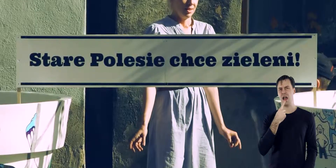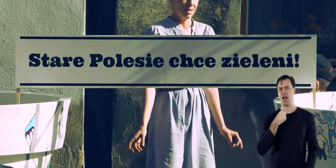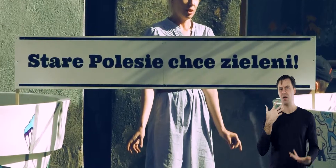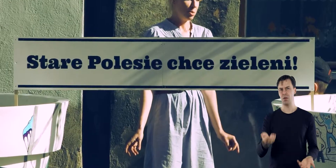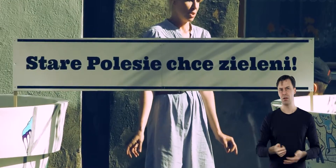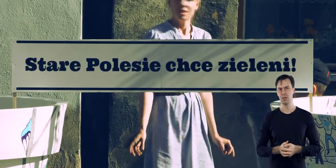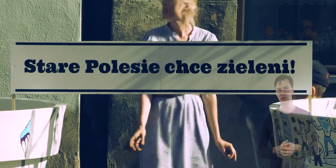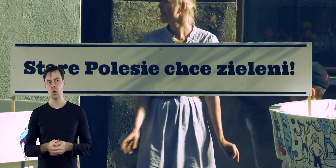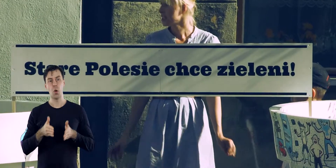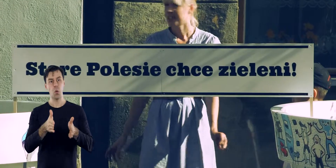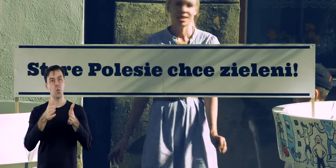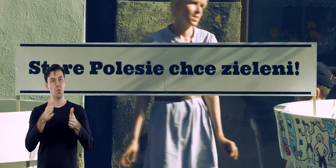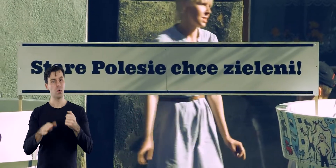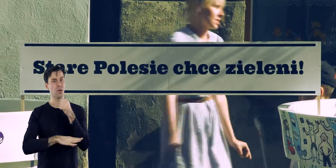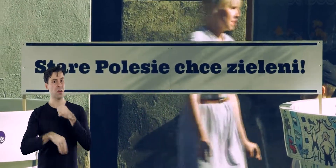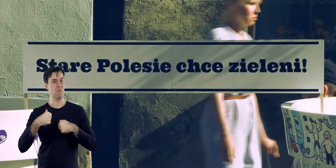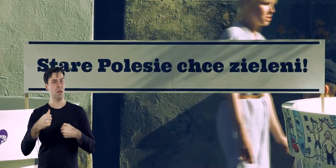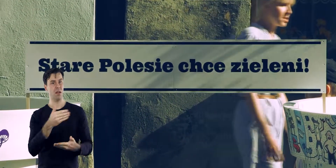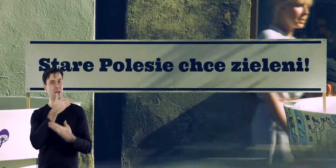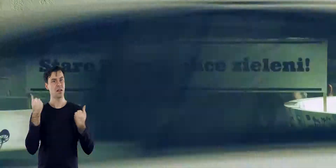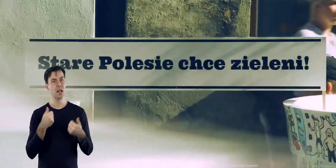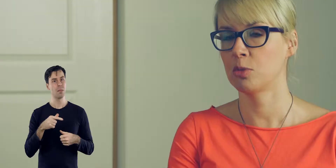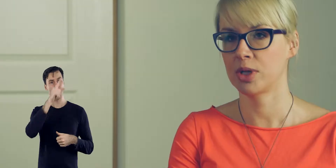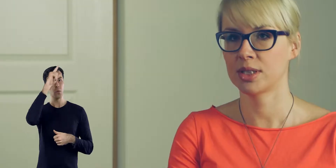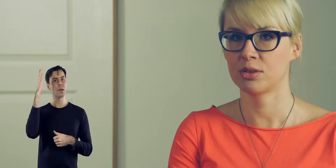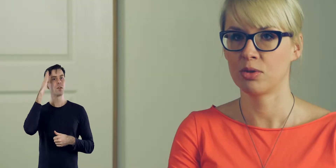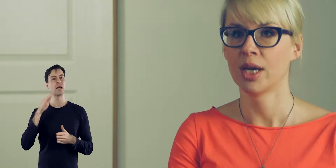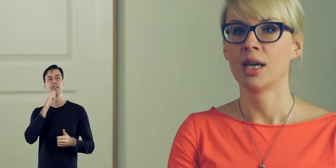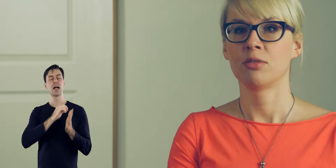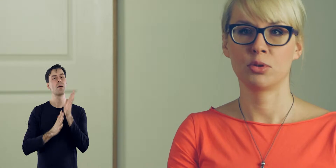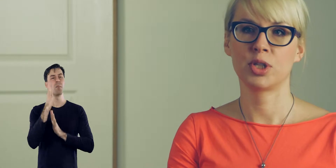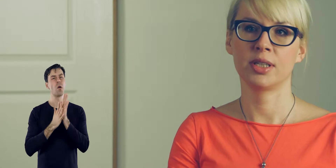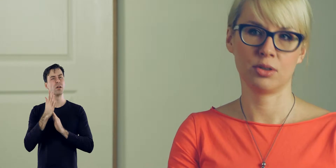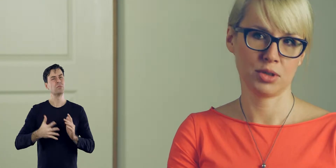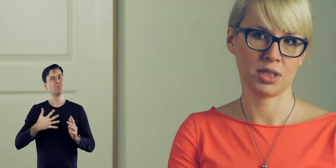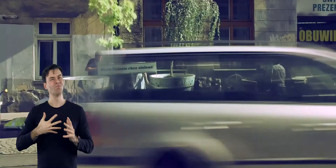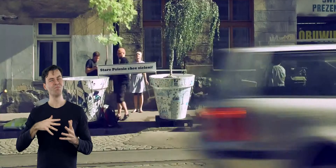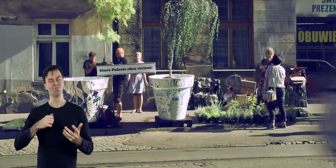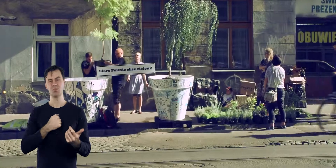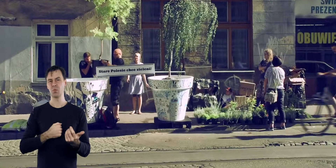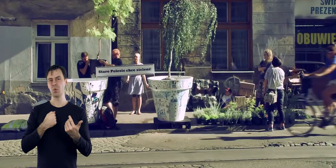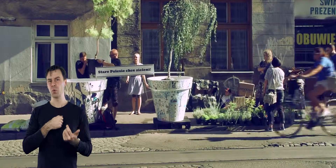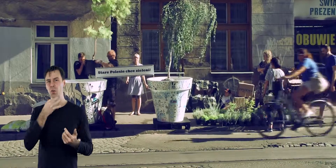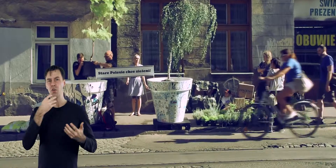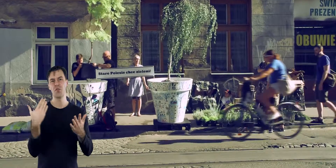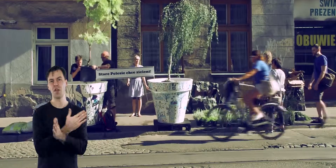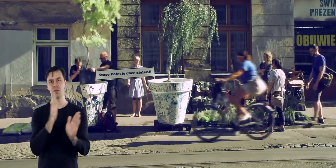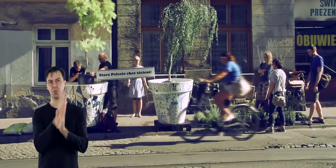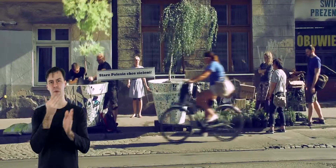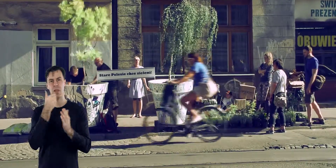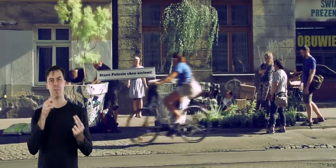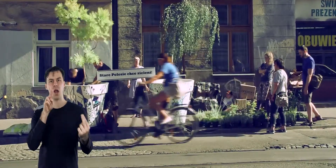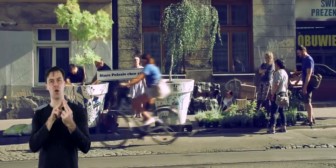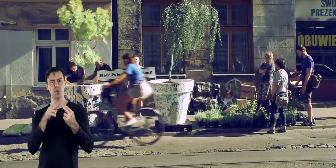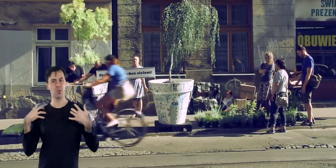że przy ulicach brakuje drzew, że właściwie mieszkańcy Starego Polesia są wykluczeni ekologicznie. My nie mamy tutaj w ogóle kontaktu